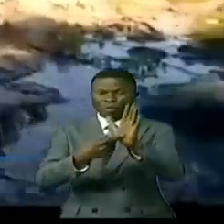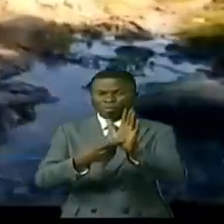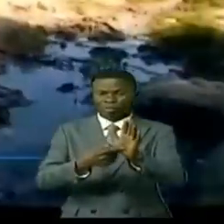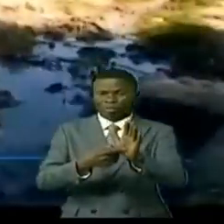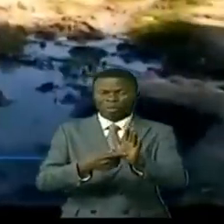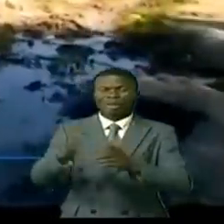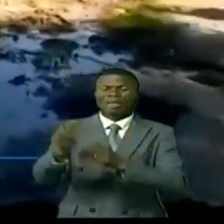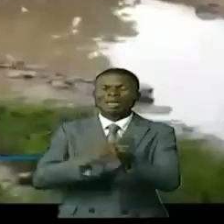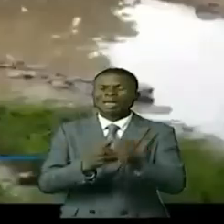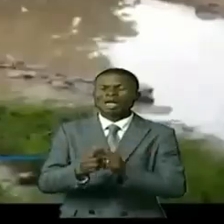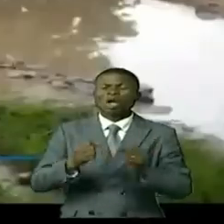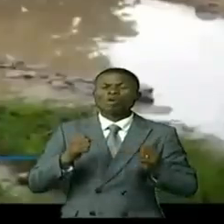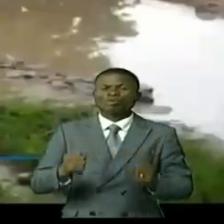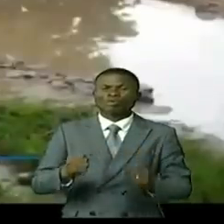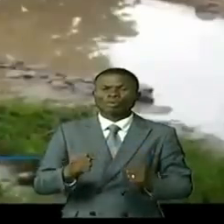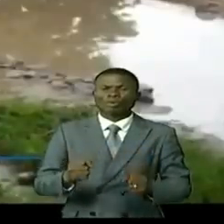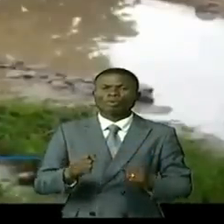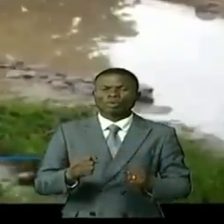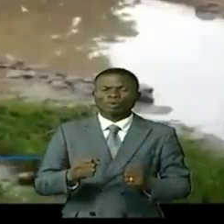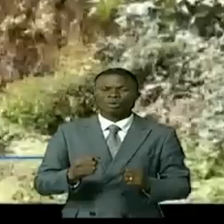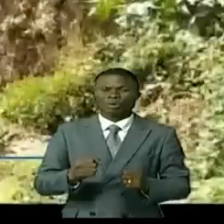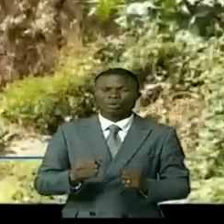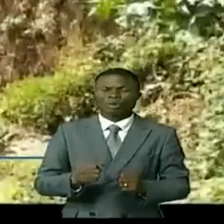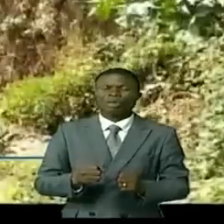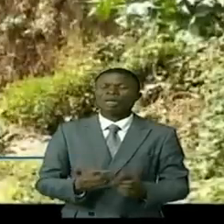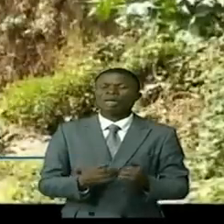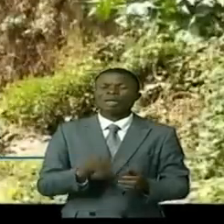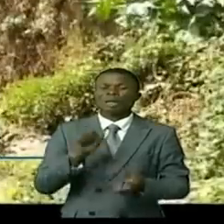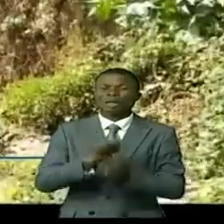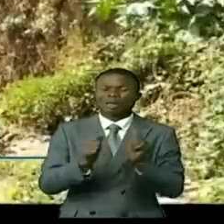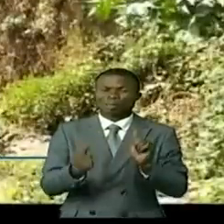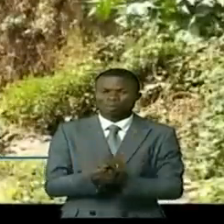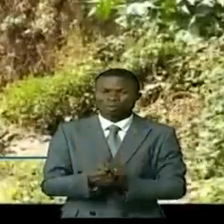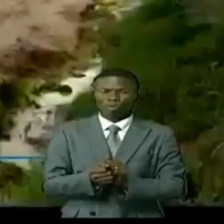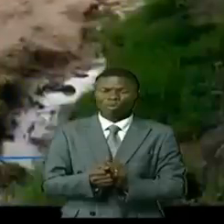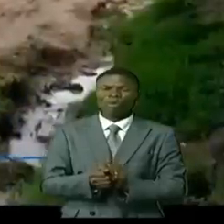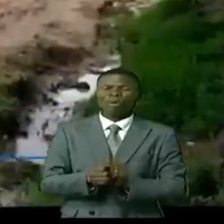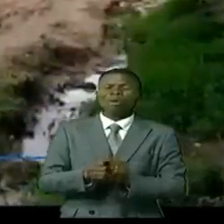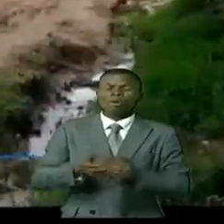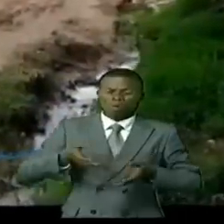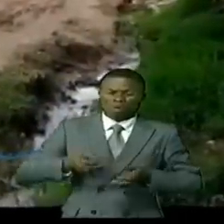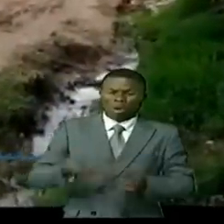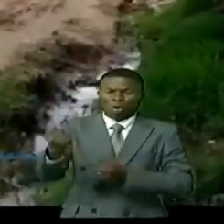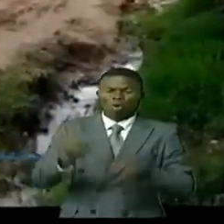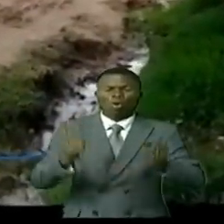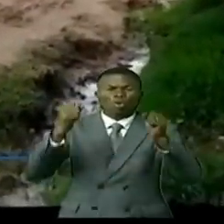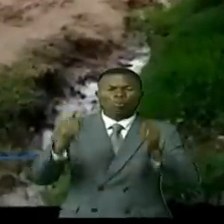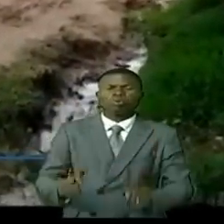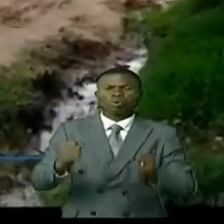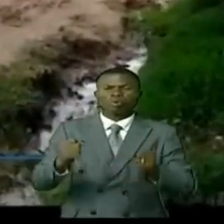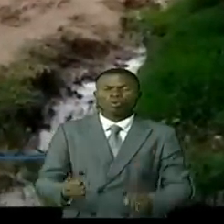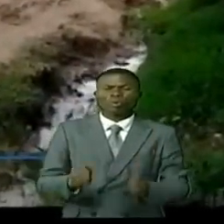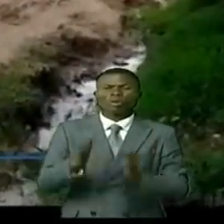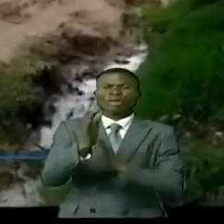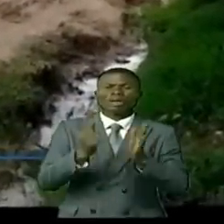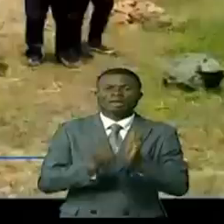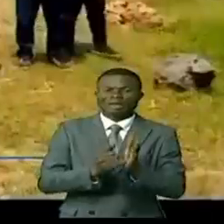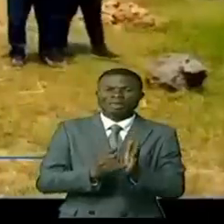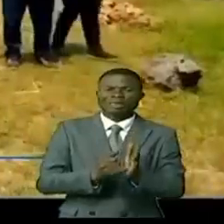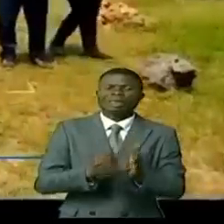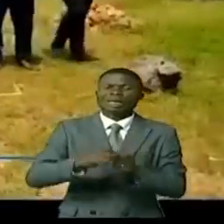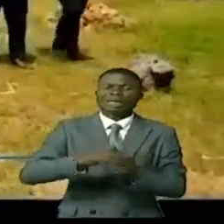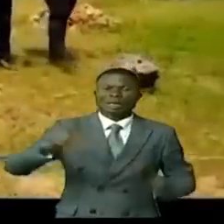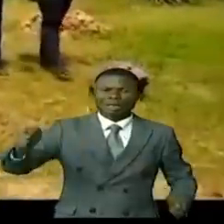dégradation très avancée aura comme urgence la suppression des grands bourbiers sur 17 km du PK8 au PK30,